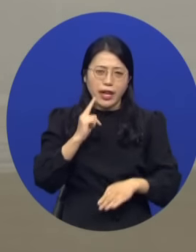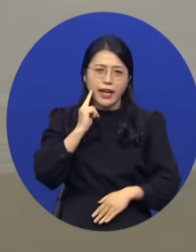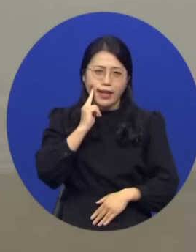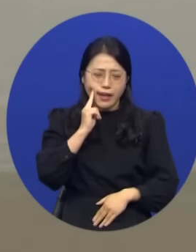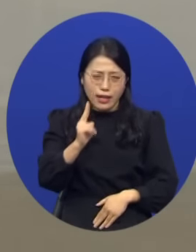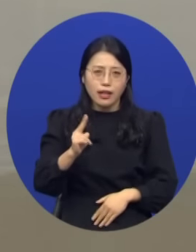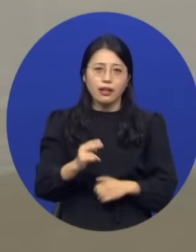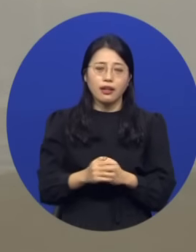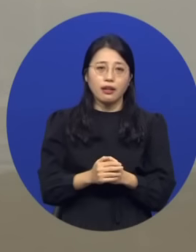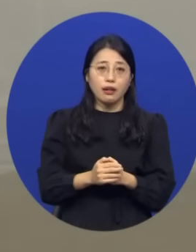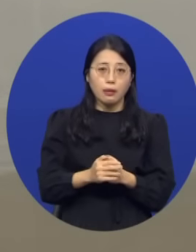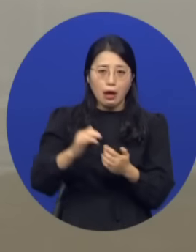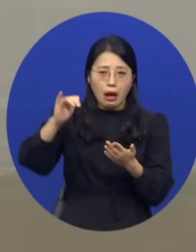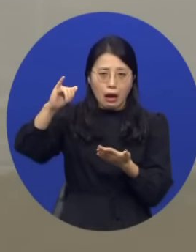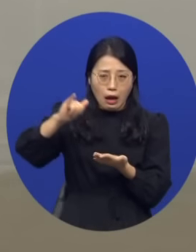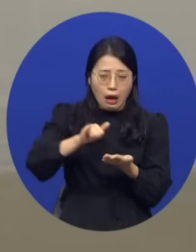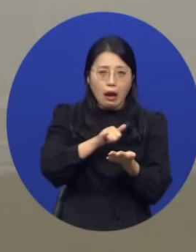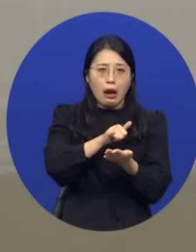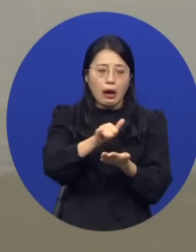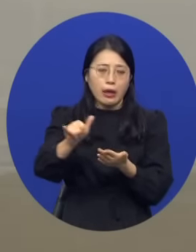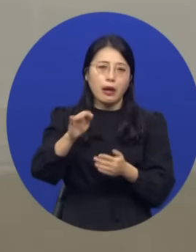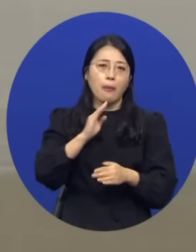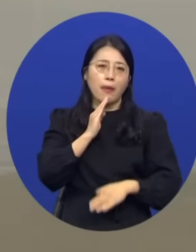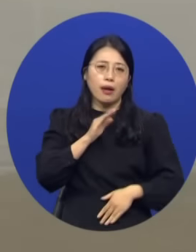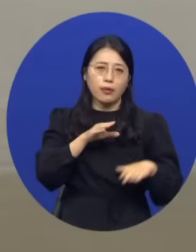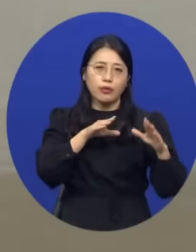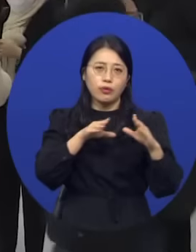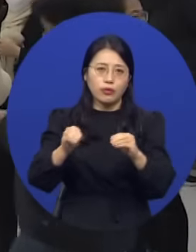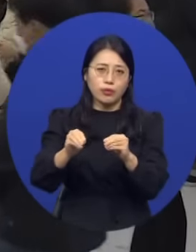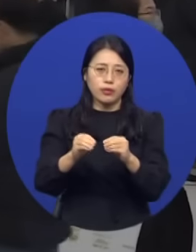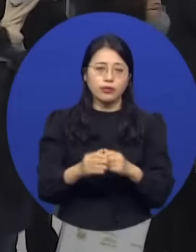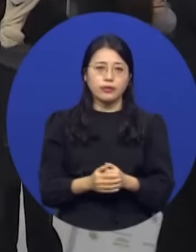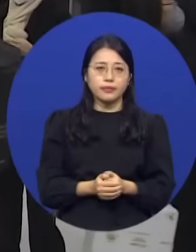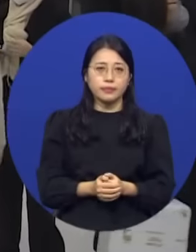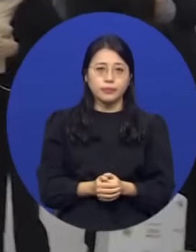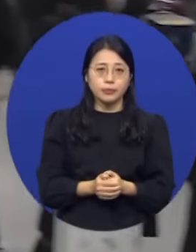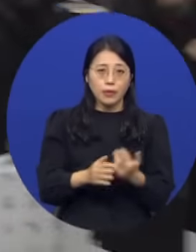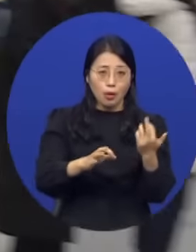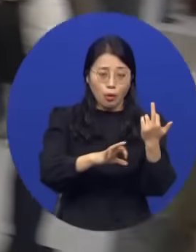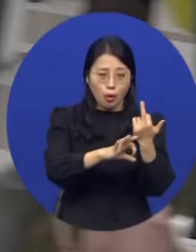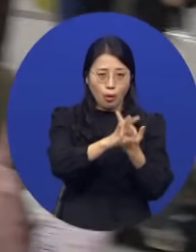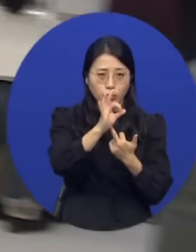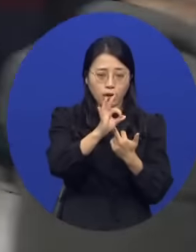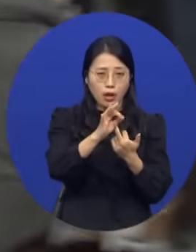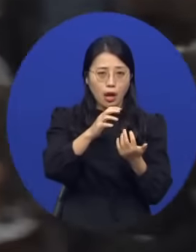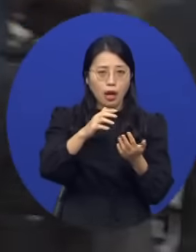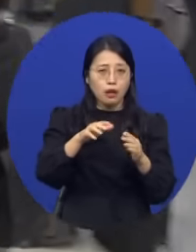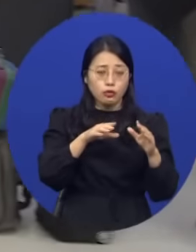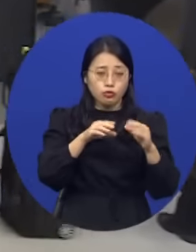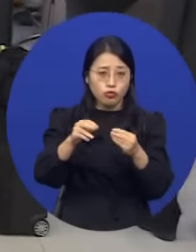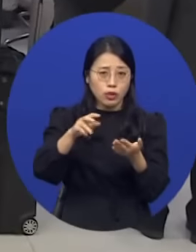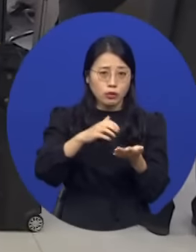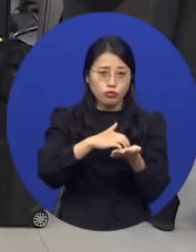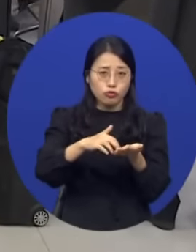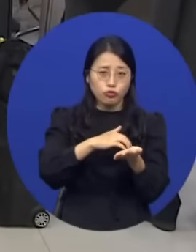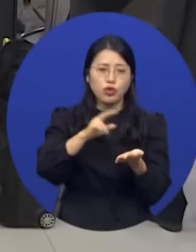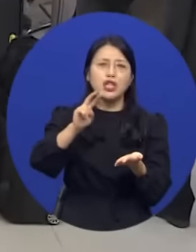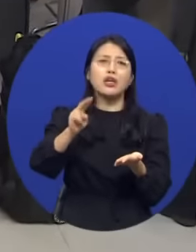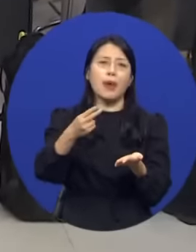몰아치며 항공기 이착륙도 곧바로 중단됐습니다. 오전에만 200편이 넘는 항공편이